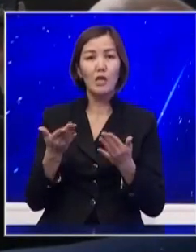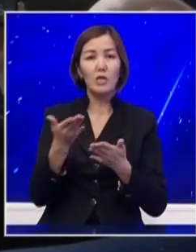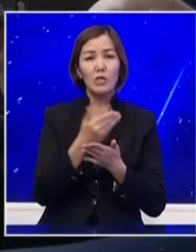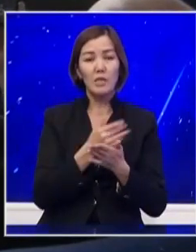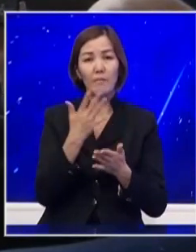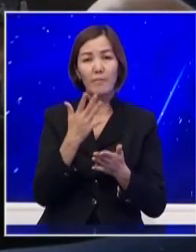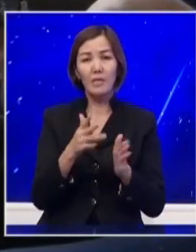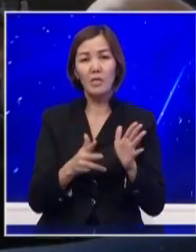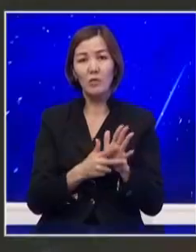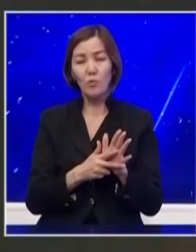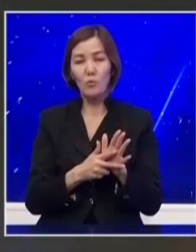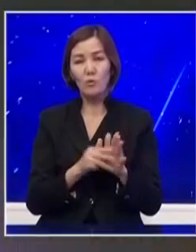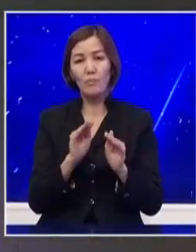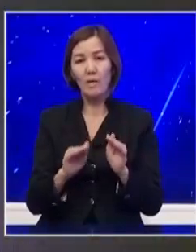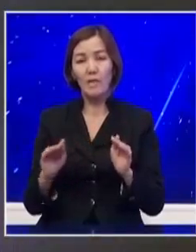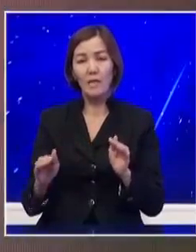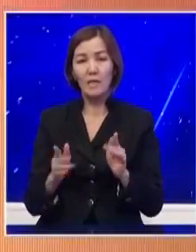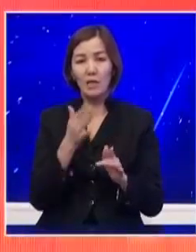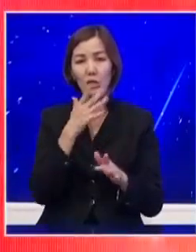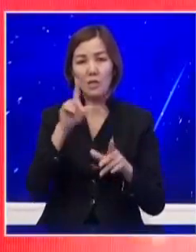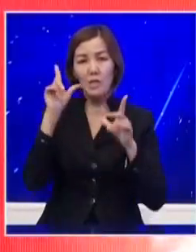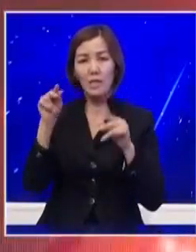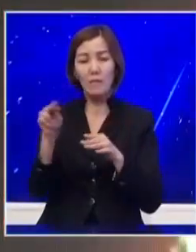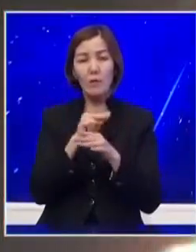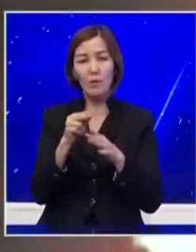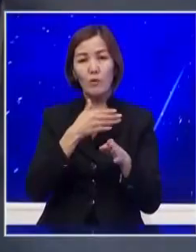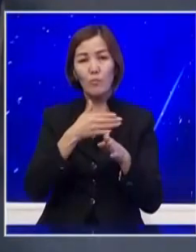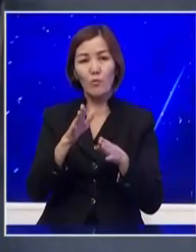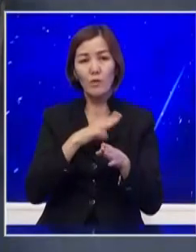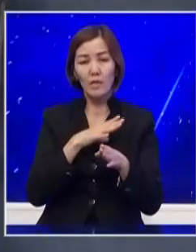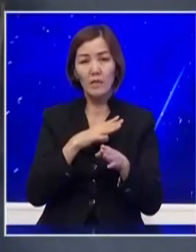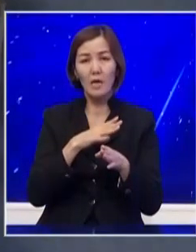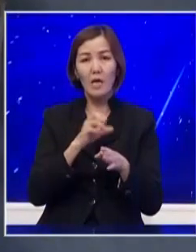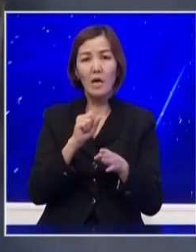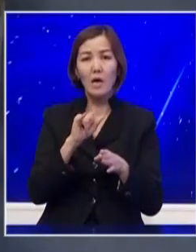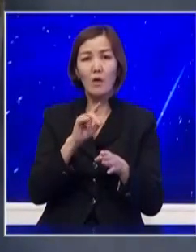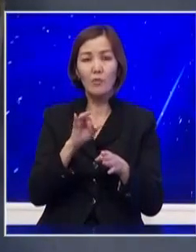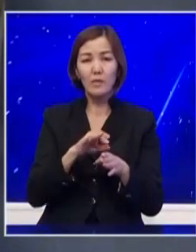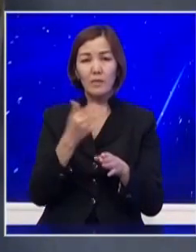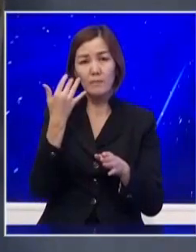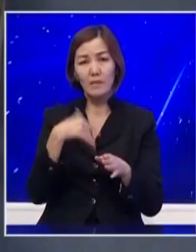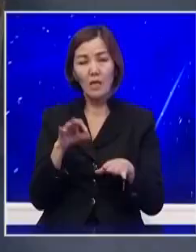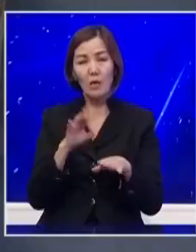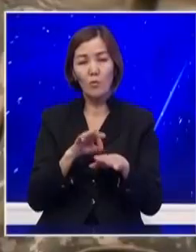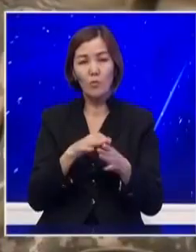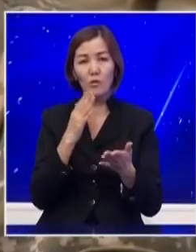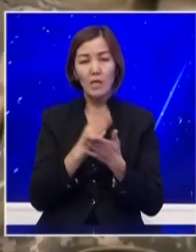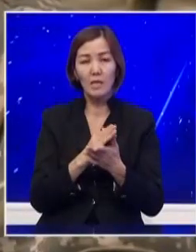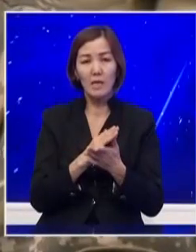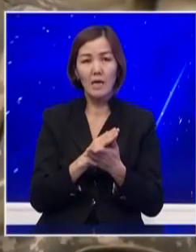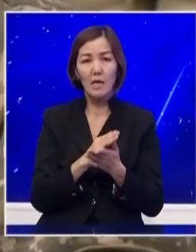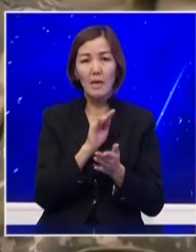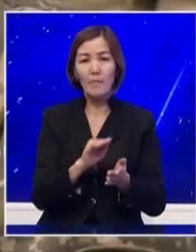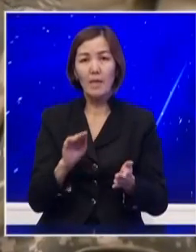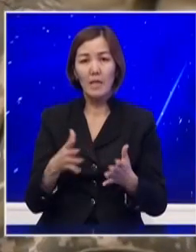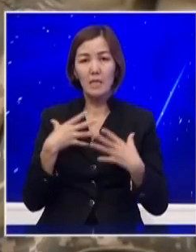5 және 9 жастағы балалардың шетелде ем алуына жұмсалады. Олар аутизм және сал ауруына шалдыққан. Жеткіншектердің